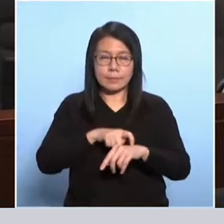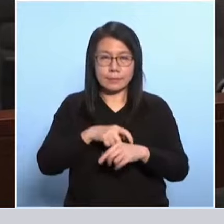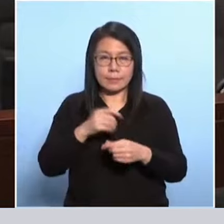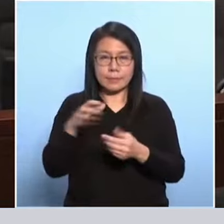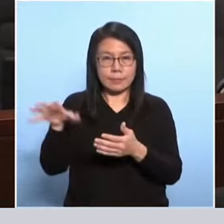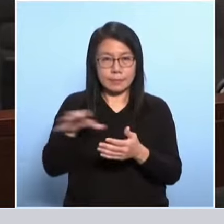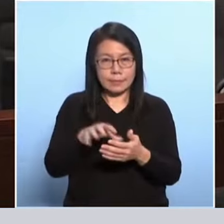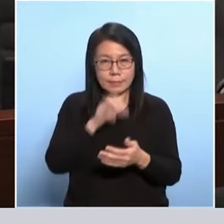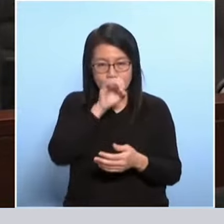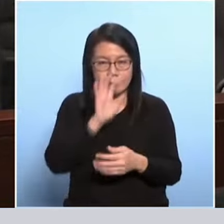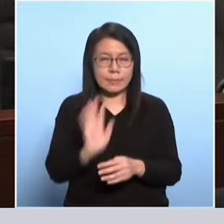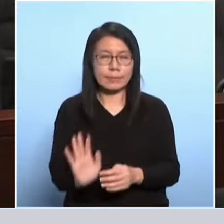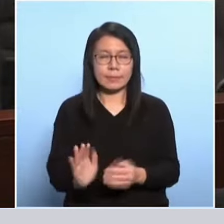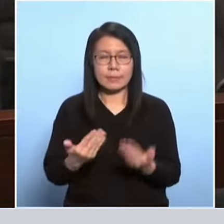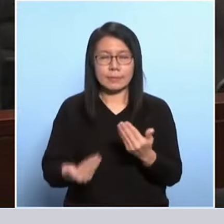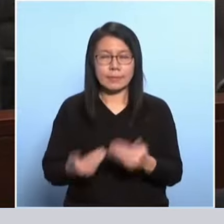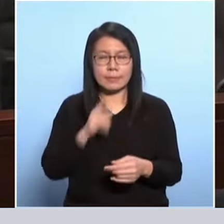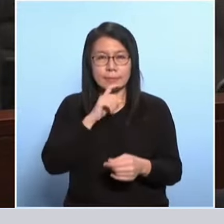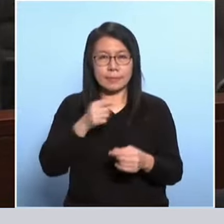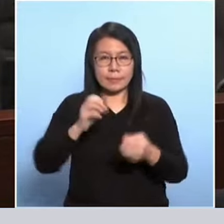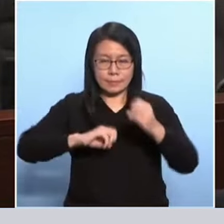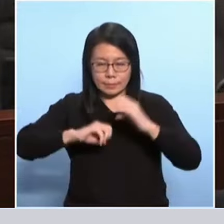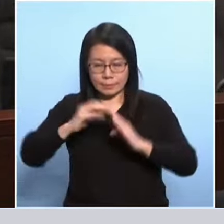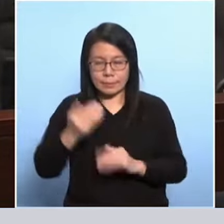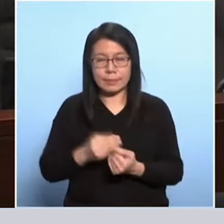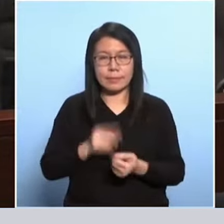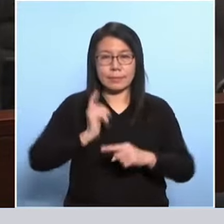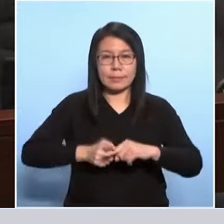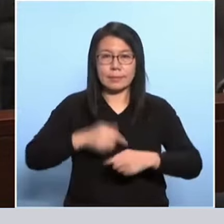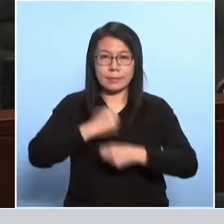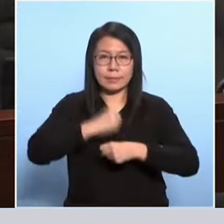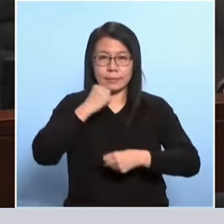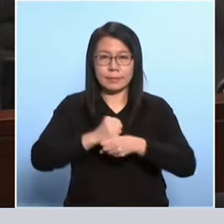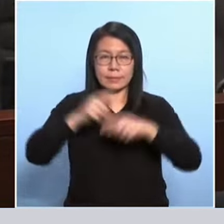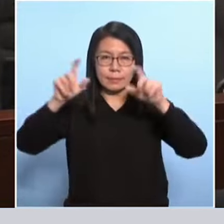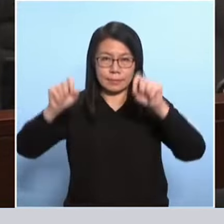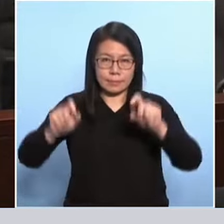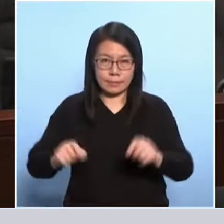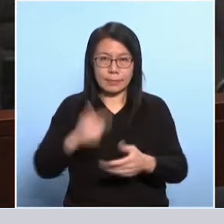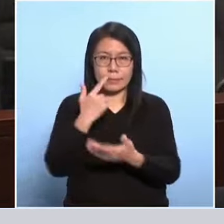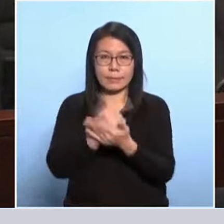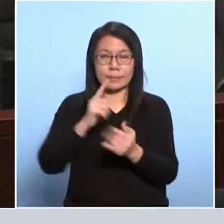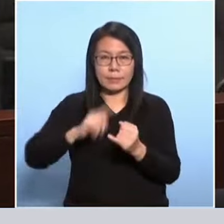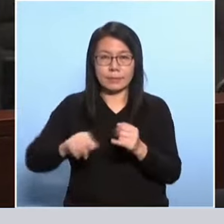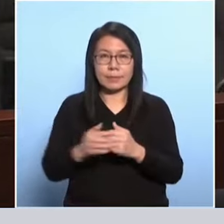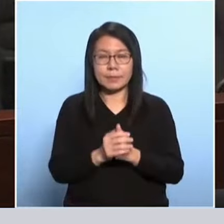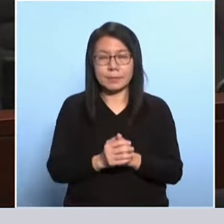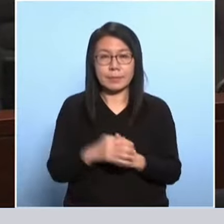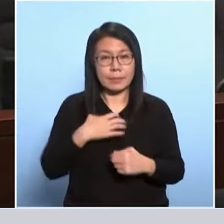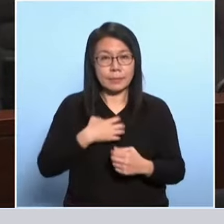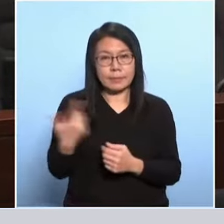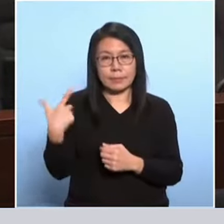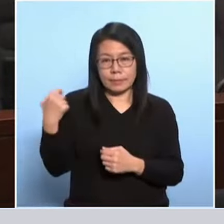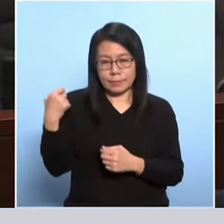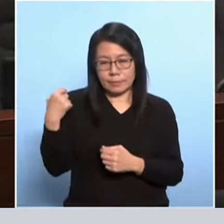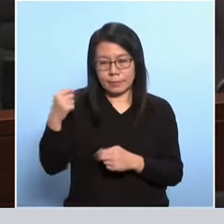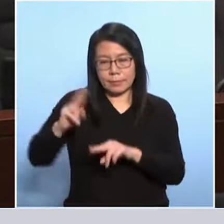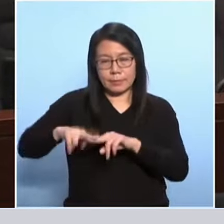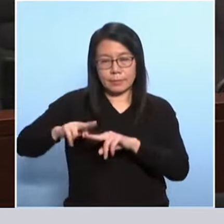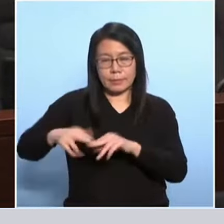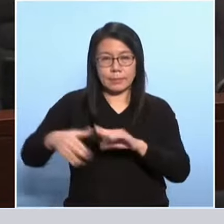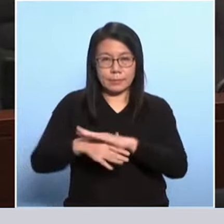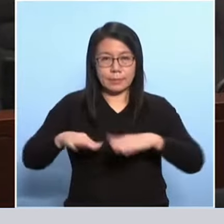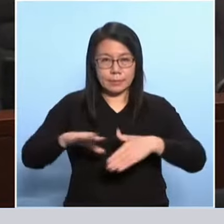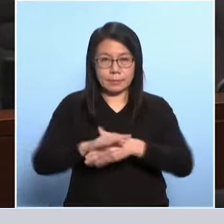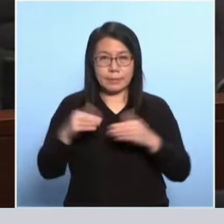啦。咁但係咧，佢其實係一個具科學性、實踐性嘅理論嘅一個總結。咁我認為近年喺我哋國家文